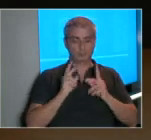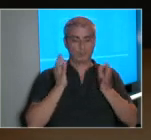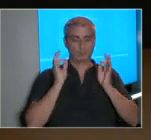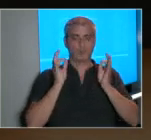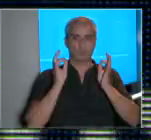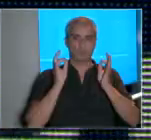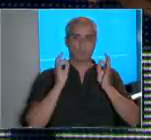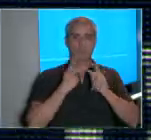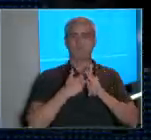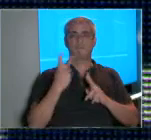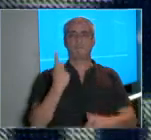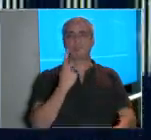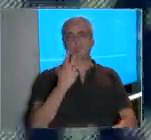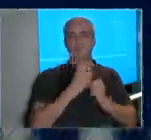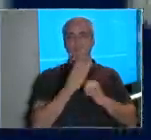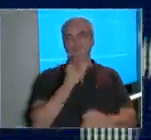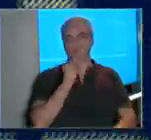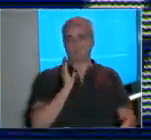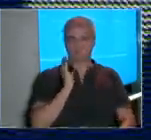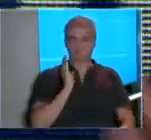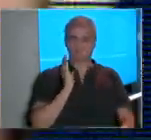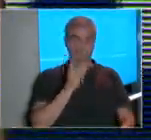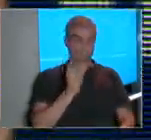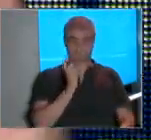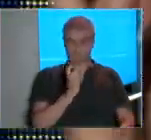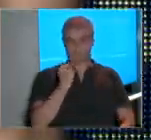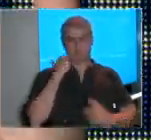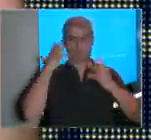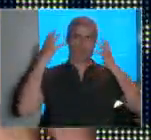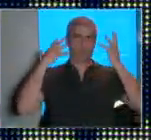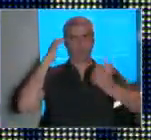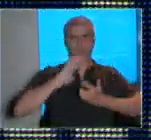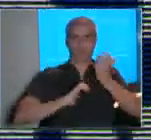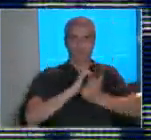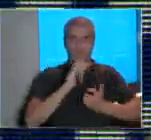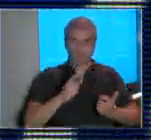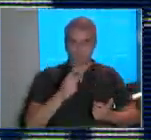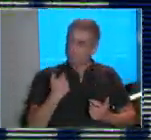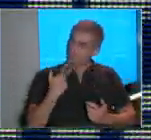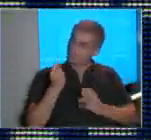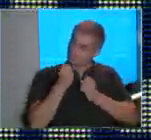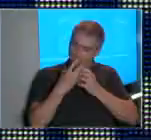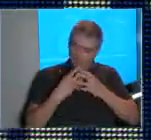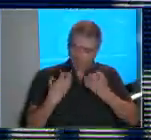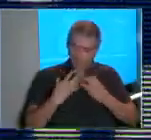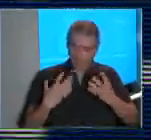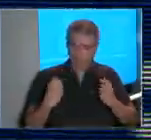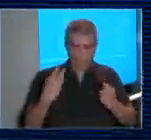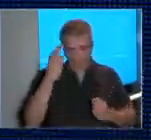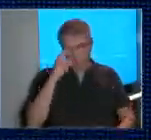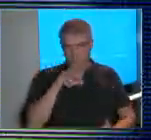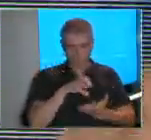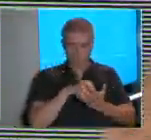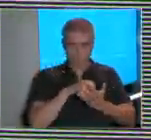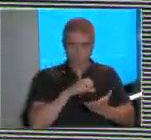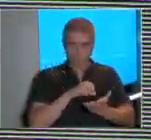ייחודי ובלעדי לעם היהודי. אלו מילים קצת גבוהות ומסובכות, אז בואו נפרק יחד את הרעיון